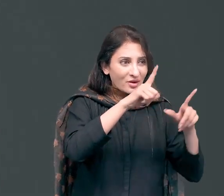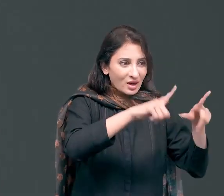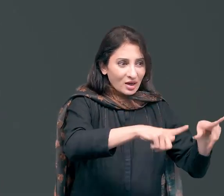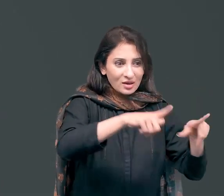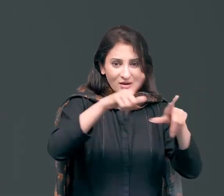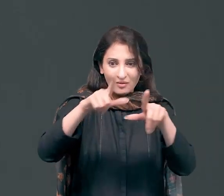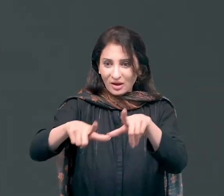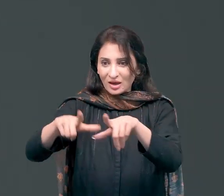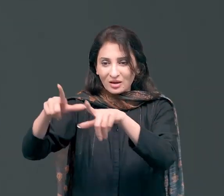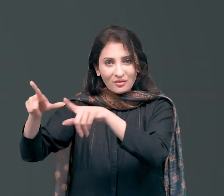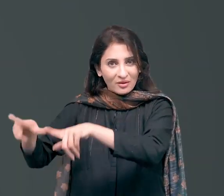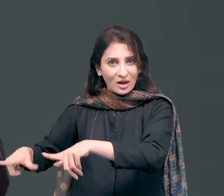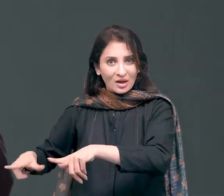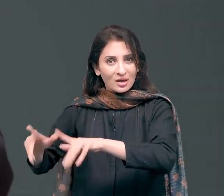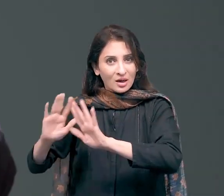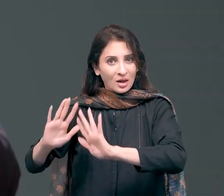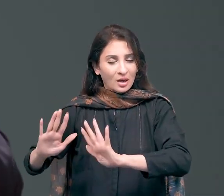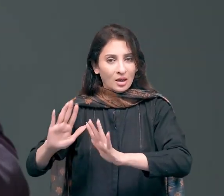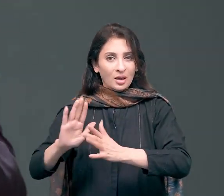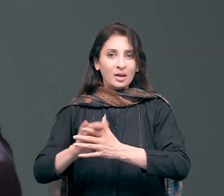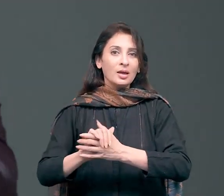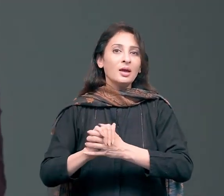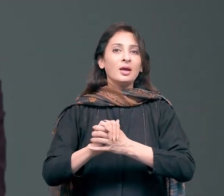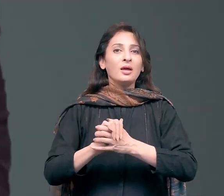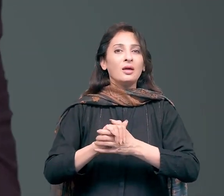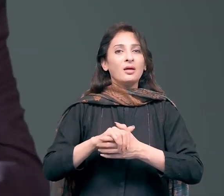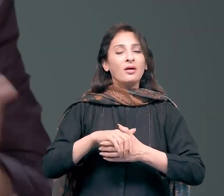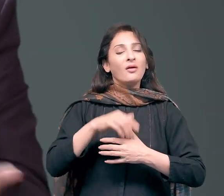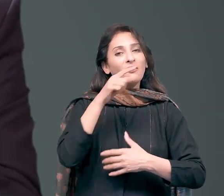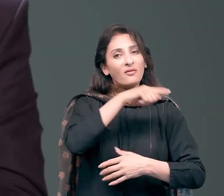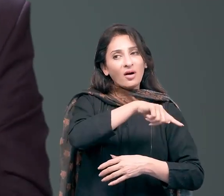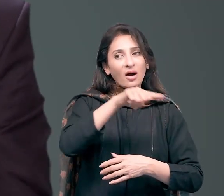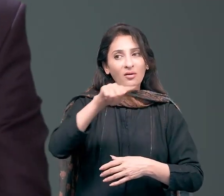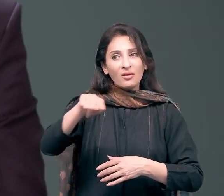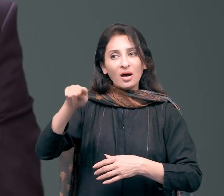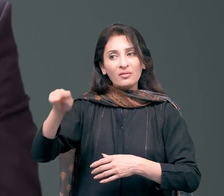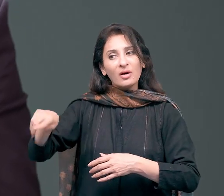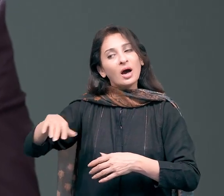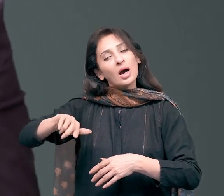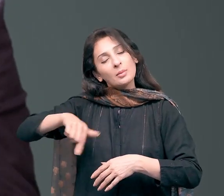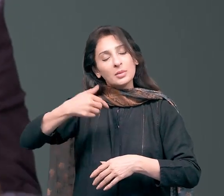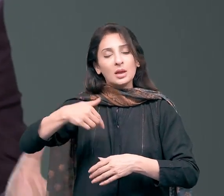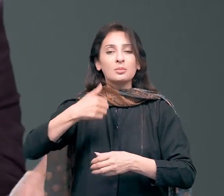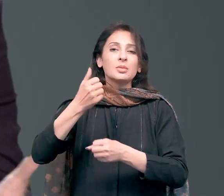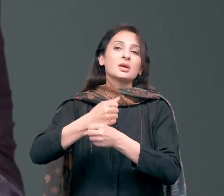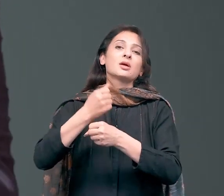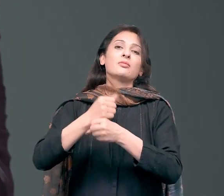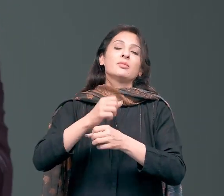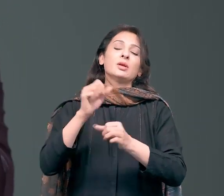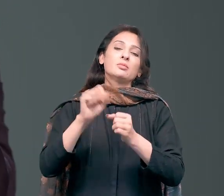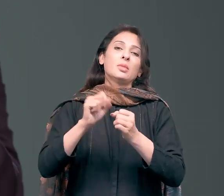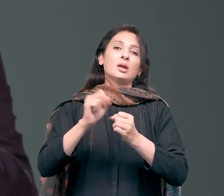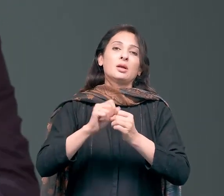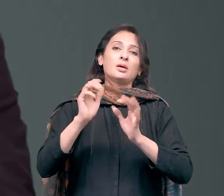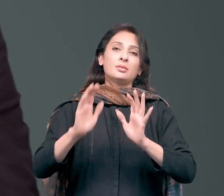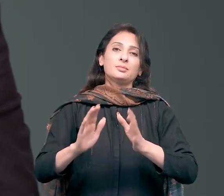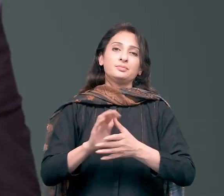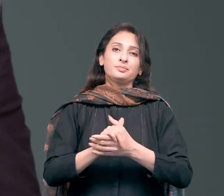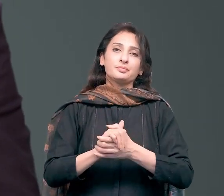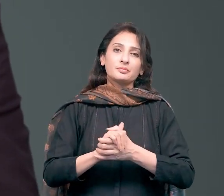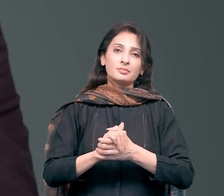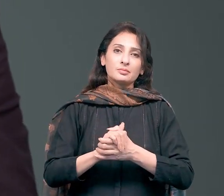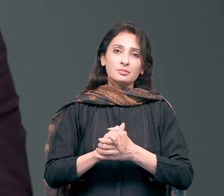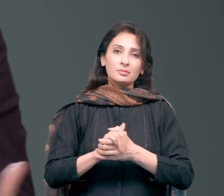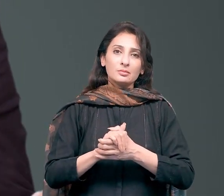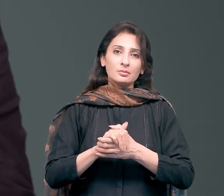ہیں نارتھ ایسٹ نارتھ ویسٹ، جو آپ کا قرارداد لاہور کے مطابق مطالبہ ہے، وہاں پر آپ اپنی حکومتیں